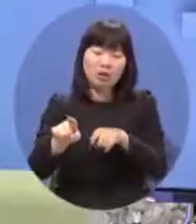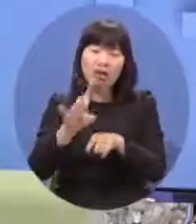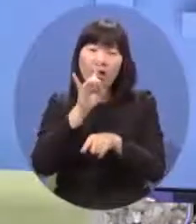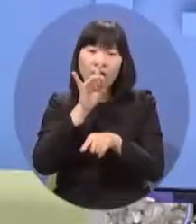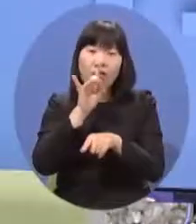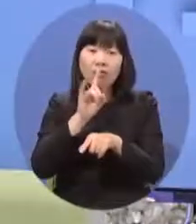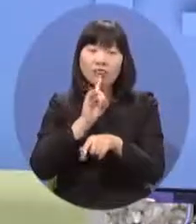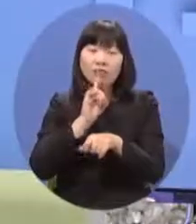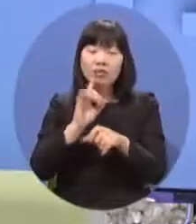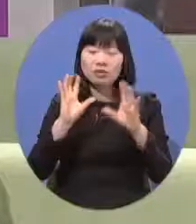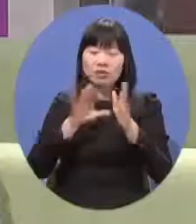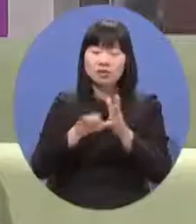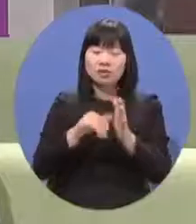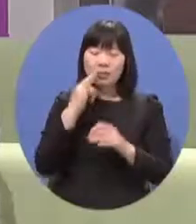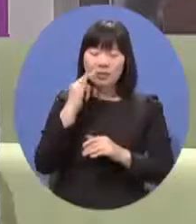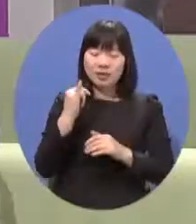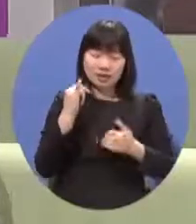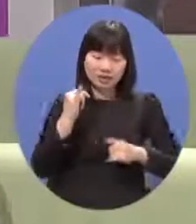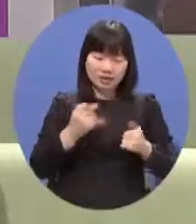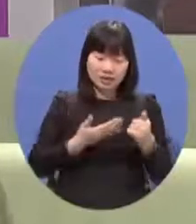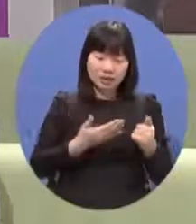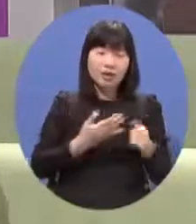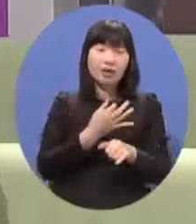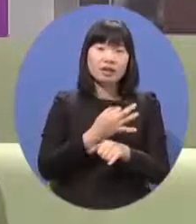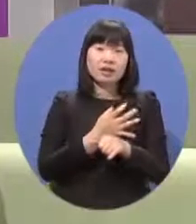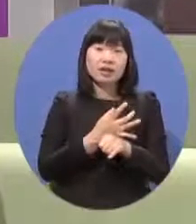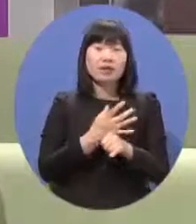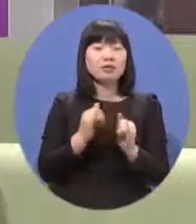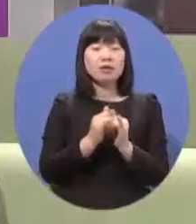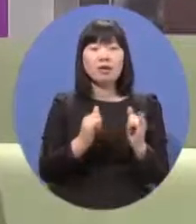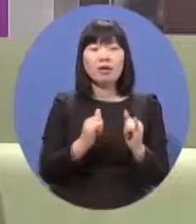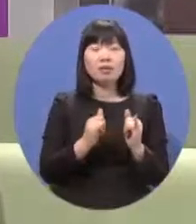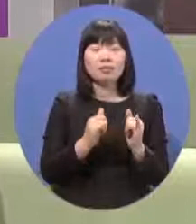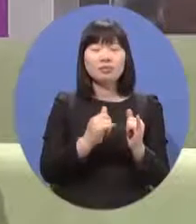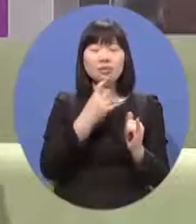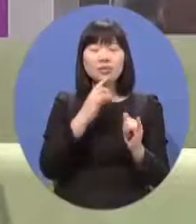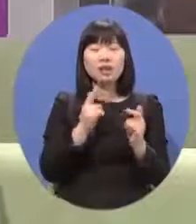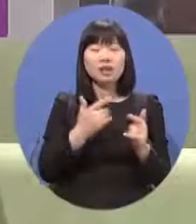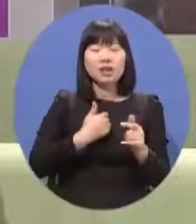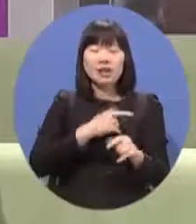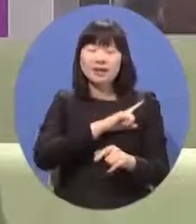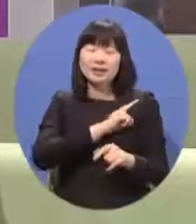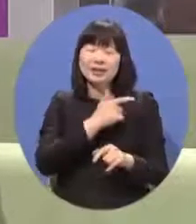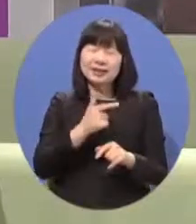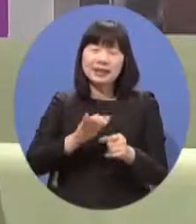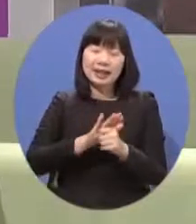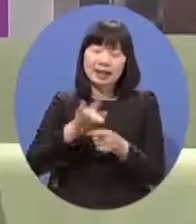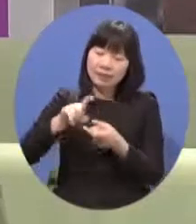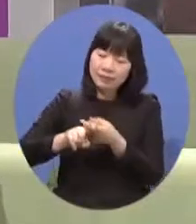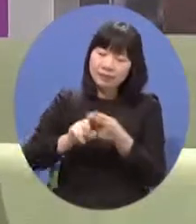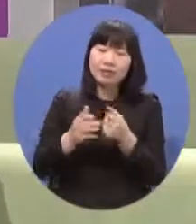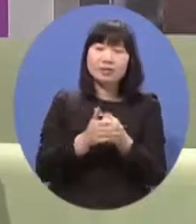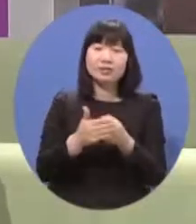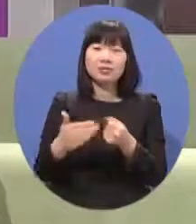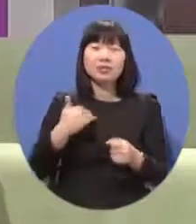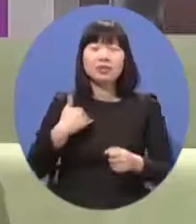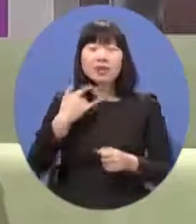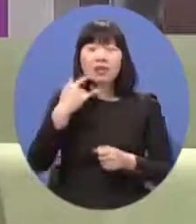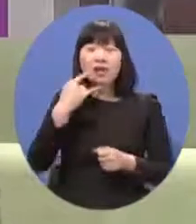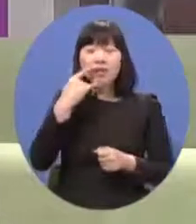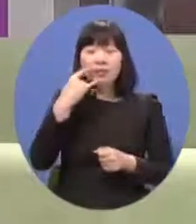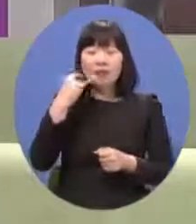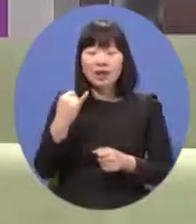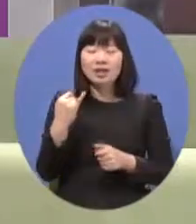되는 거죠. 근데 유아기의 엄마는 아이들에게 단순히 한 사람이 아니에요. 나하고 가장 큰 애착관계에 있는 사람이거든요. 우리 엄마,